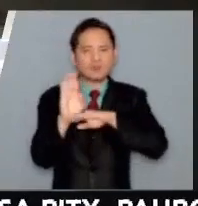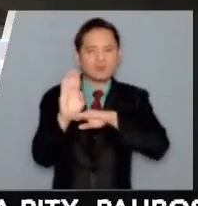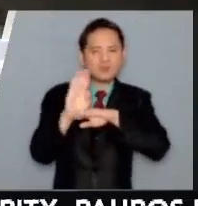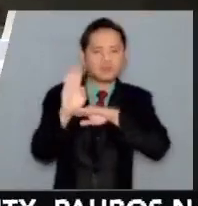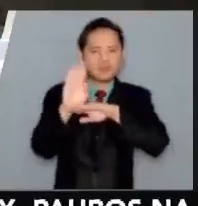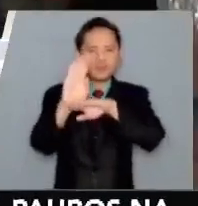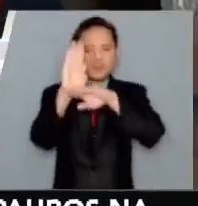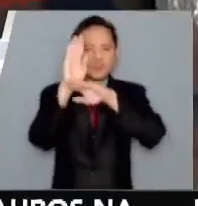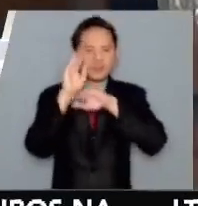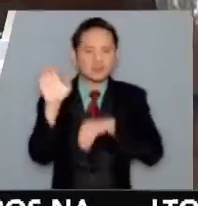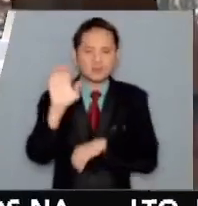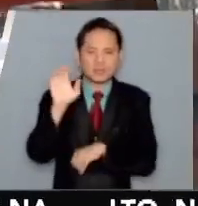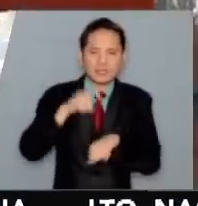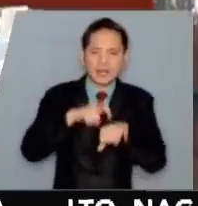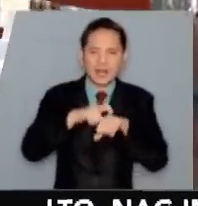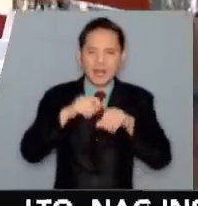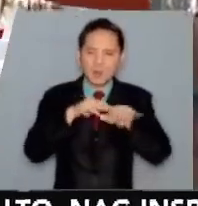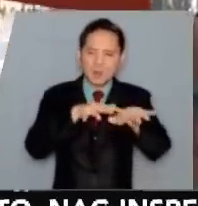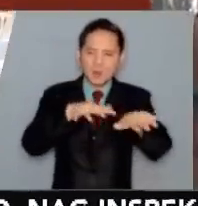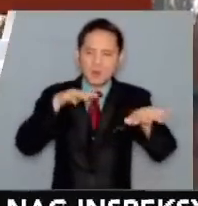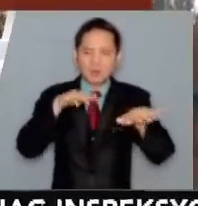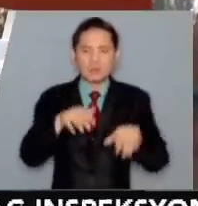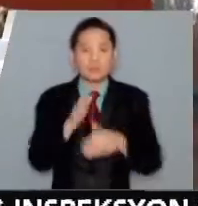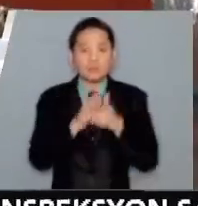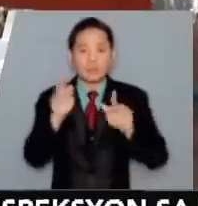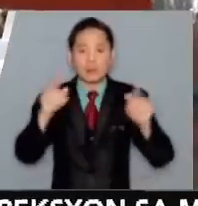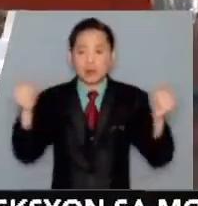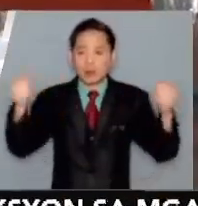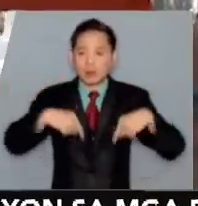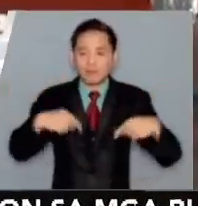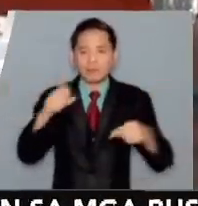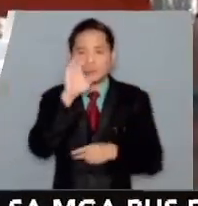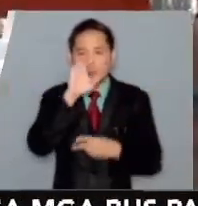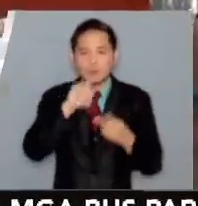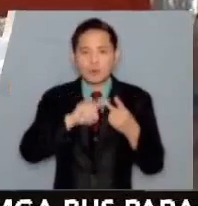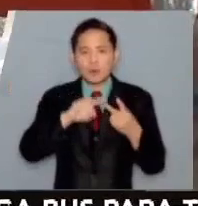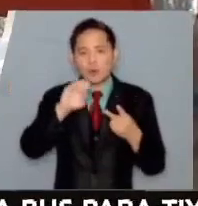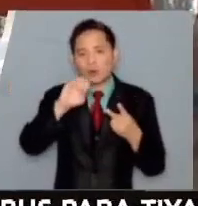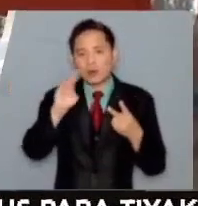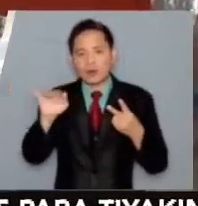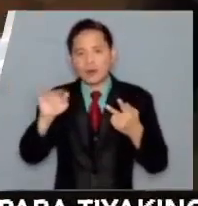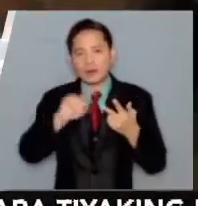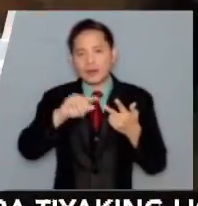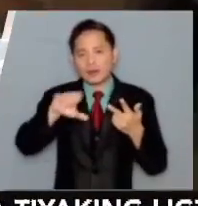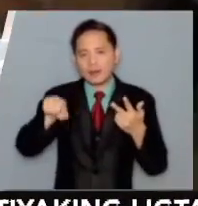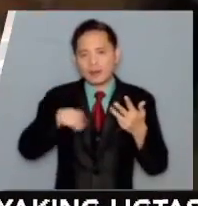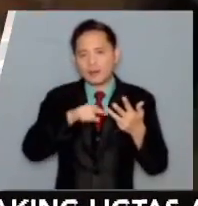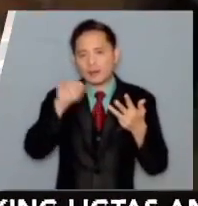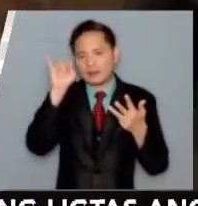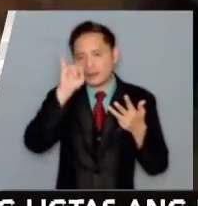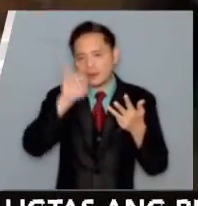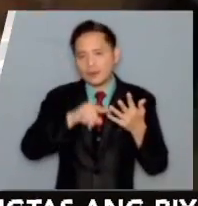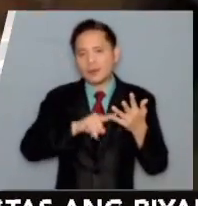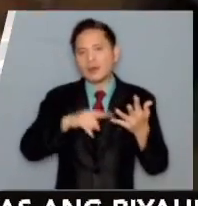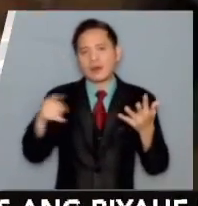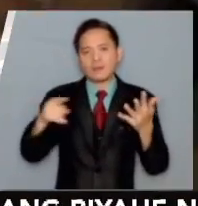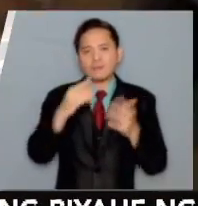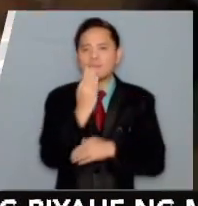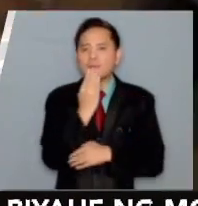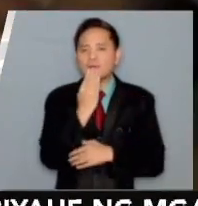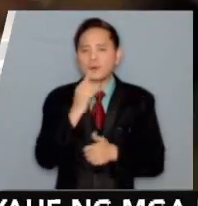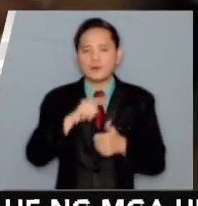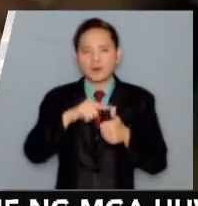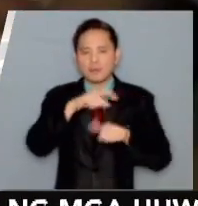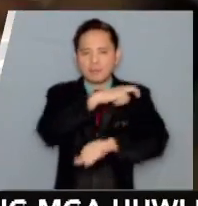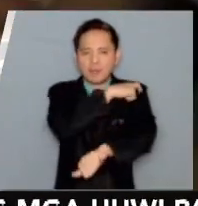mga pasahero dito sa Cebu, Osamis, Cagayan, Iloilo, Bacolod at Palawan. Samantala,